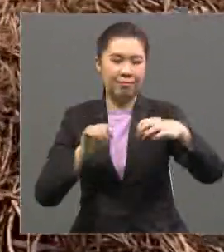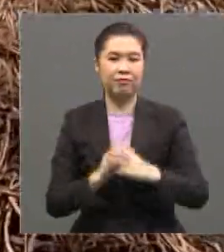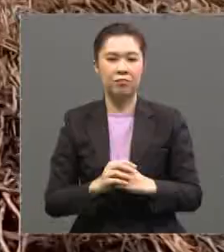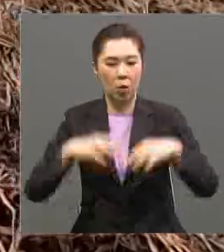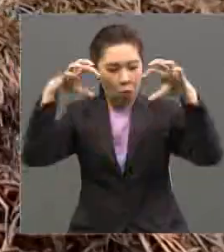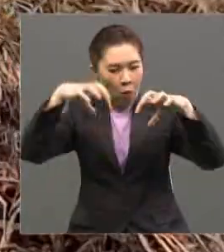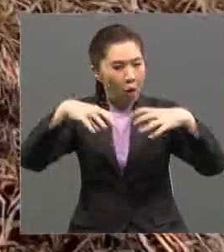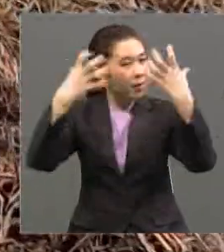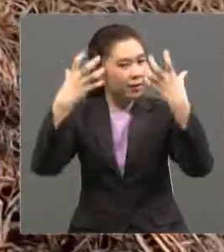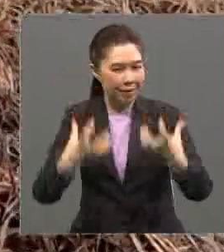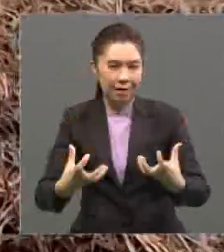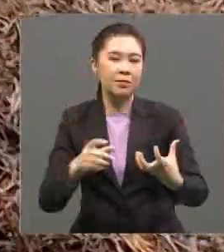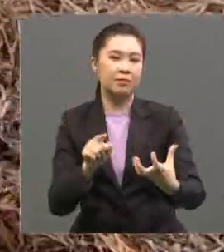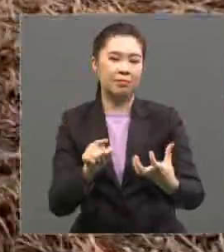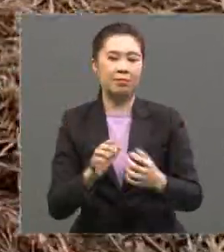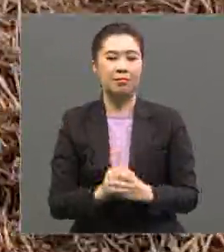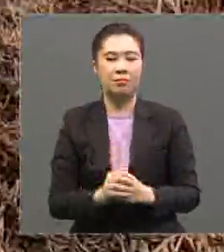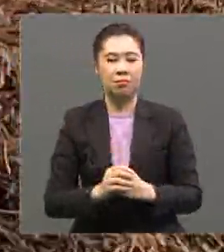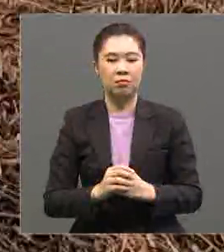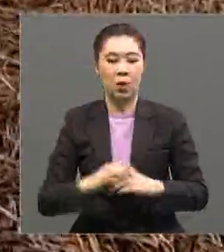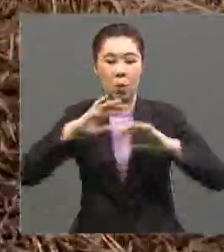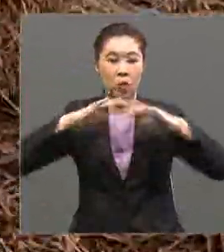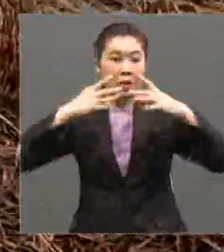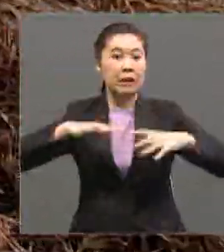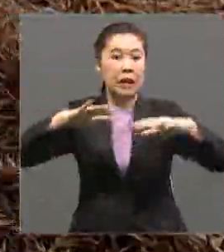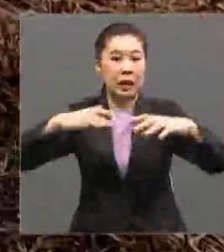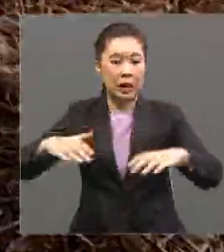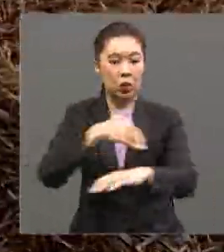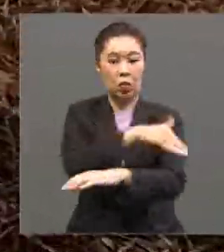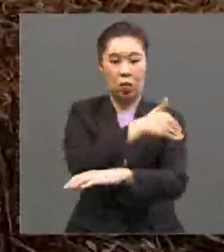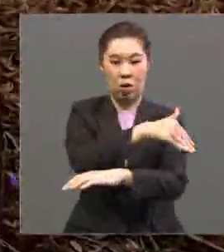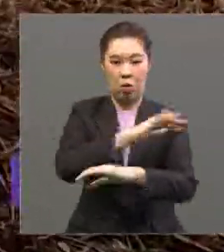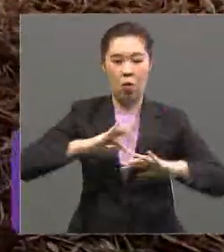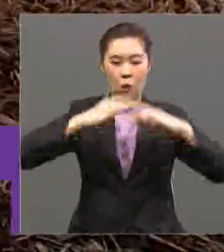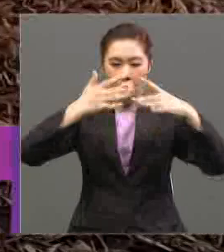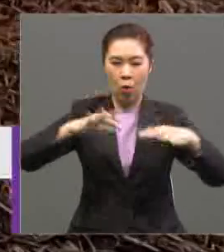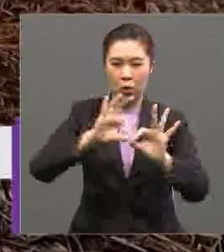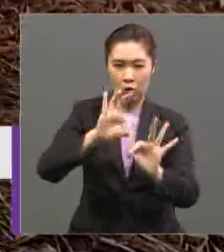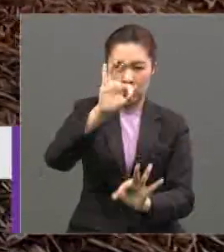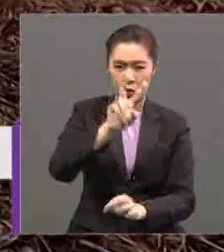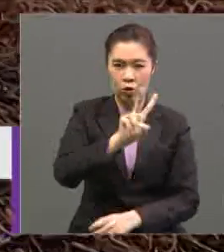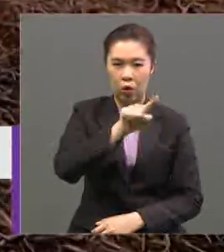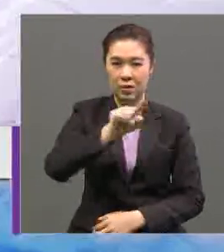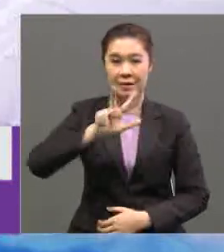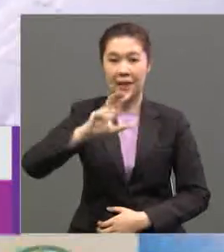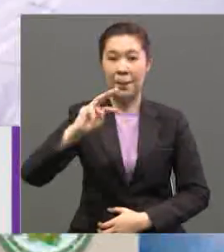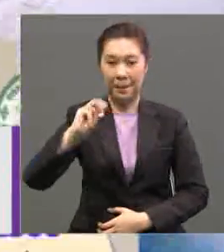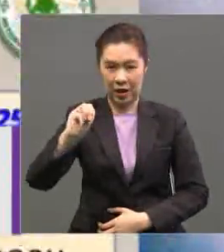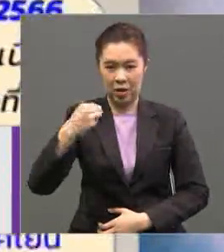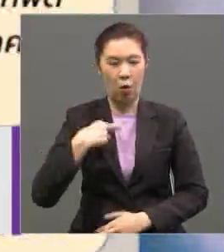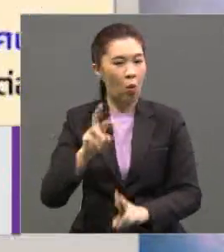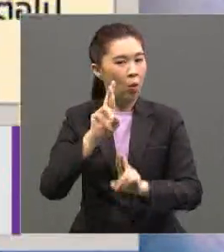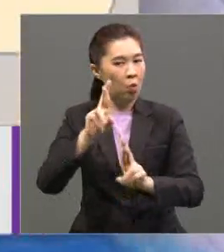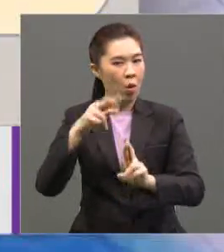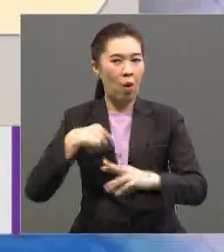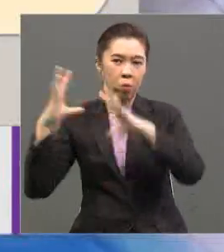ตกหนักถึงหนักมากด้วยนะครับและทะเลในฝั่งอันดามันจะมีคลื่นสูง 2-3 เมตรอีกทั้งต้องเฝ้าระวังการก่อตั